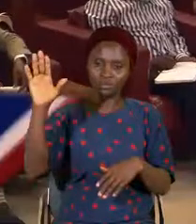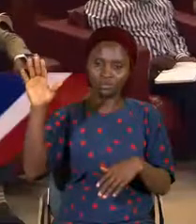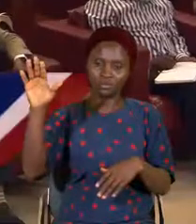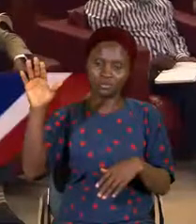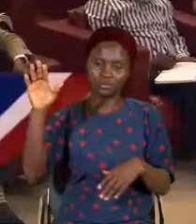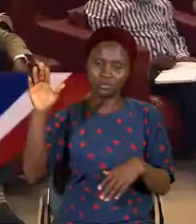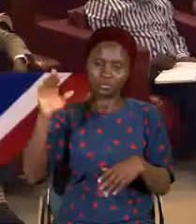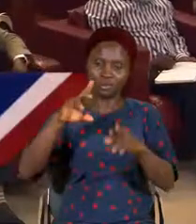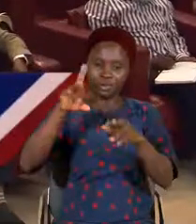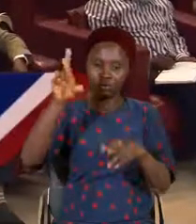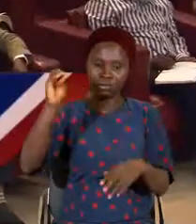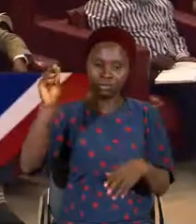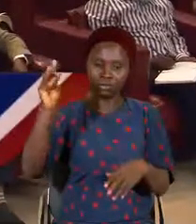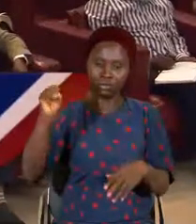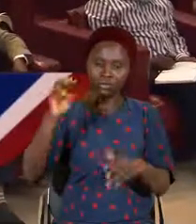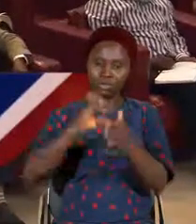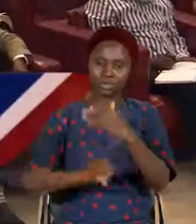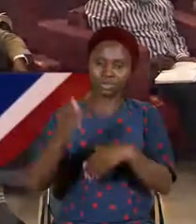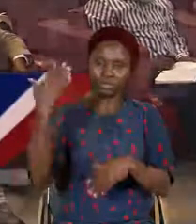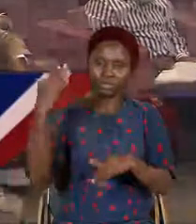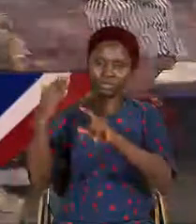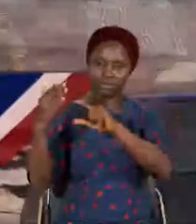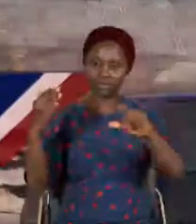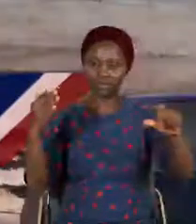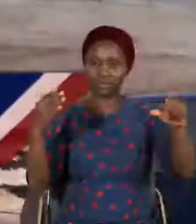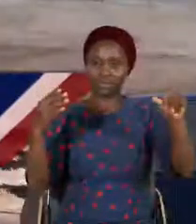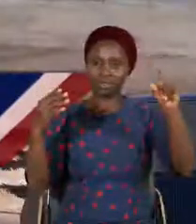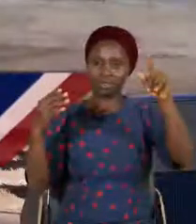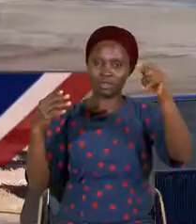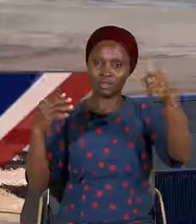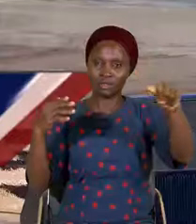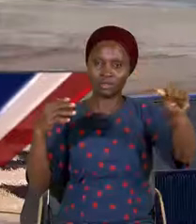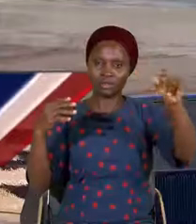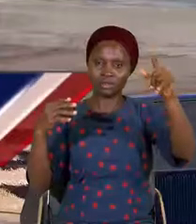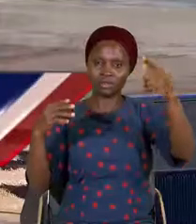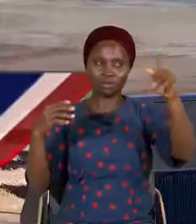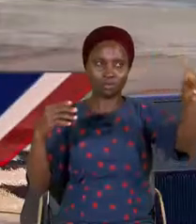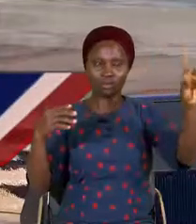9. Romains chapitre 15, verset 9.